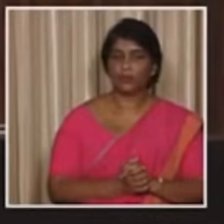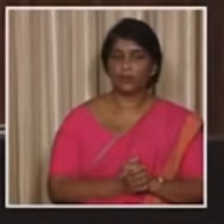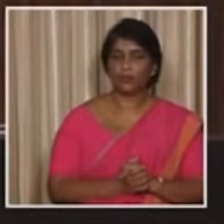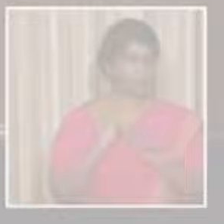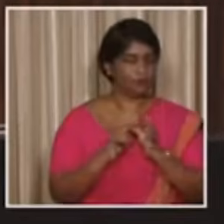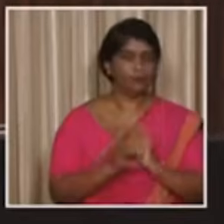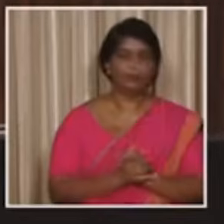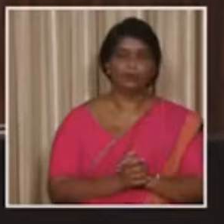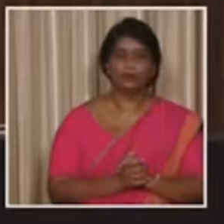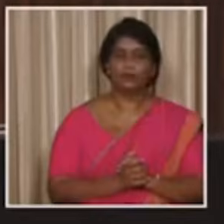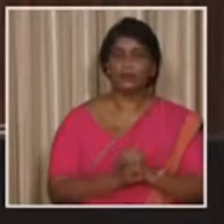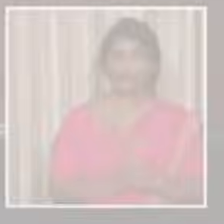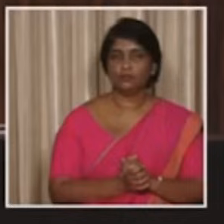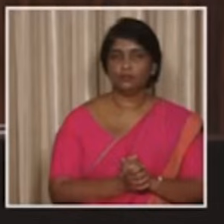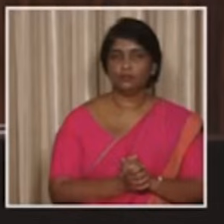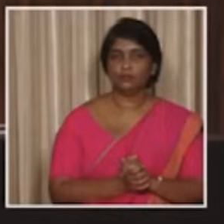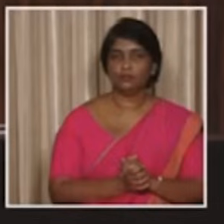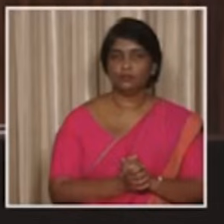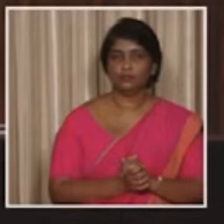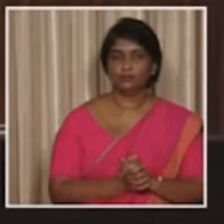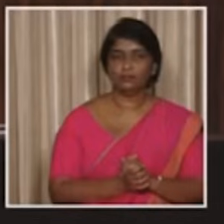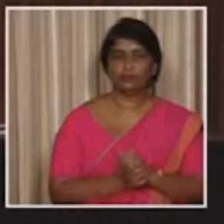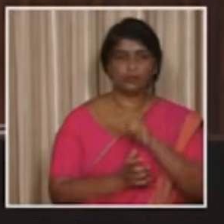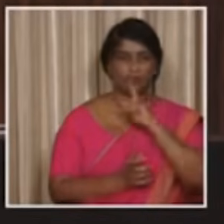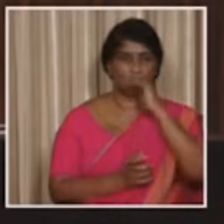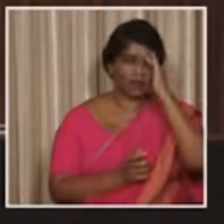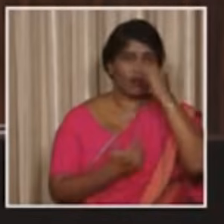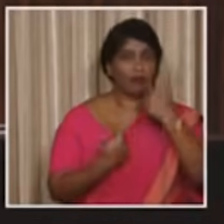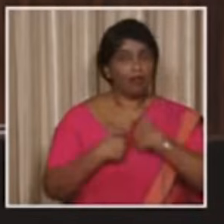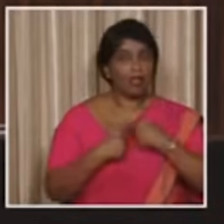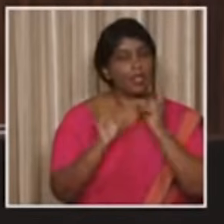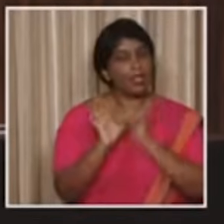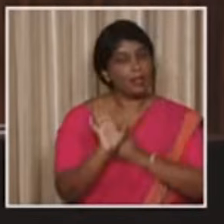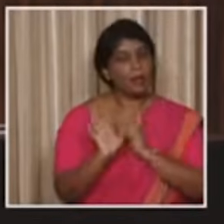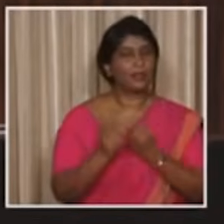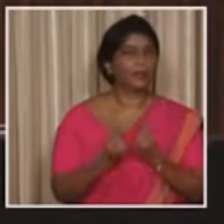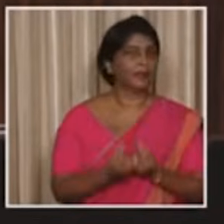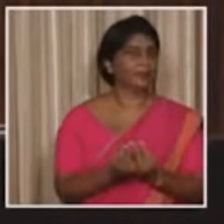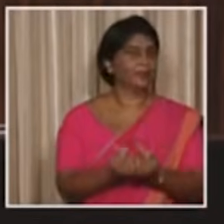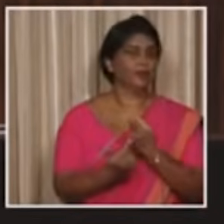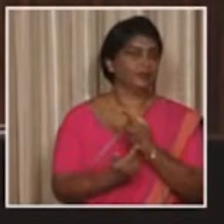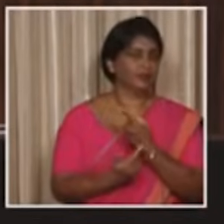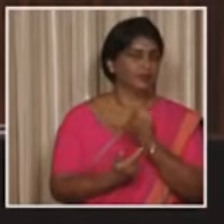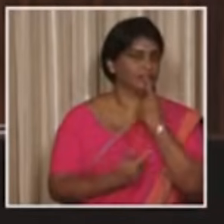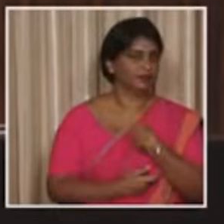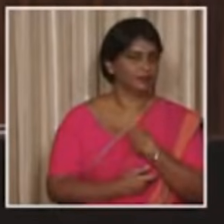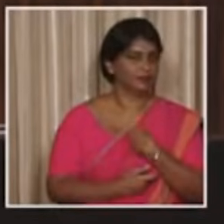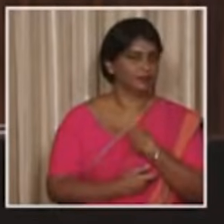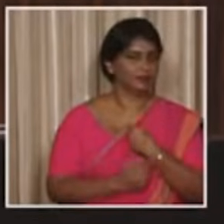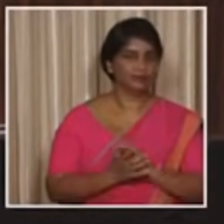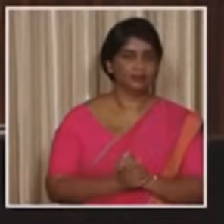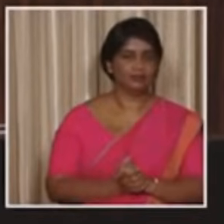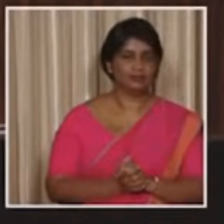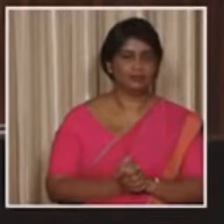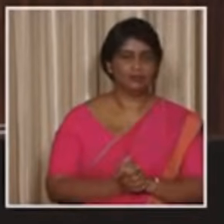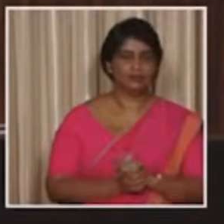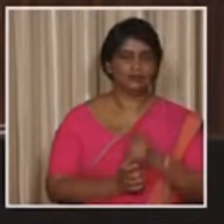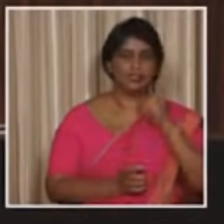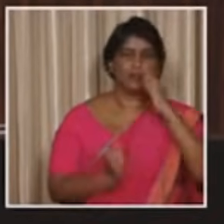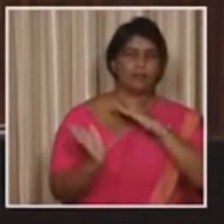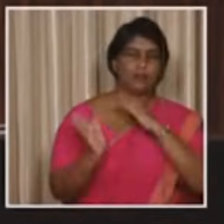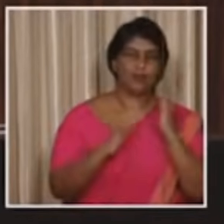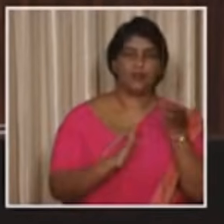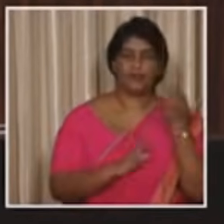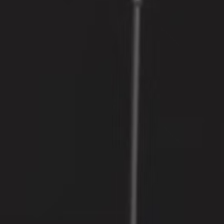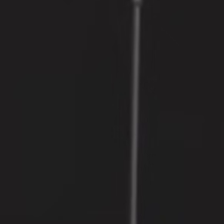රන්සිං මෙත්තම ඉක්මන් කරන්න මෙත්තම කතානායකතුමා මට එනකොට හැමදාම ඉක්මන් කරන්න කියන දැන් ප්‍රමාද වෙලා වැඩි ඒකයි